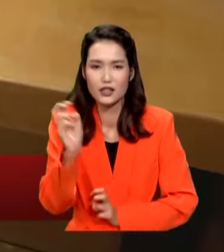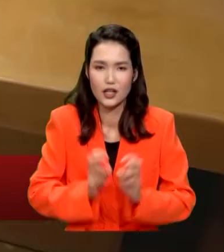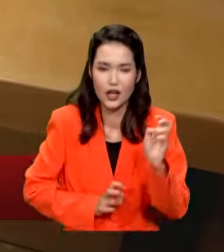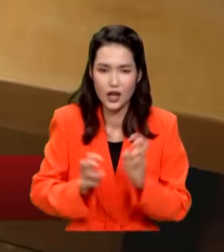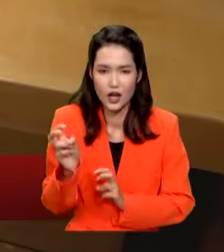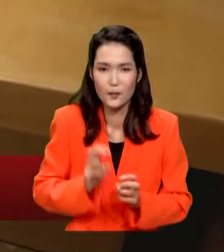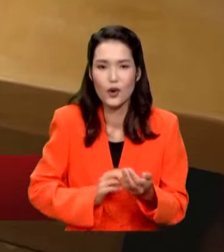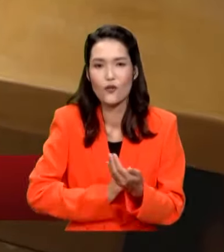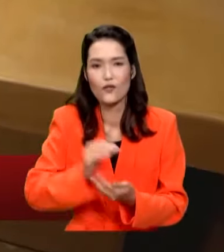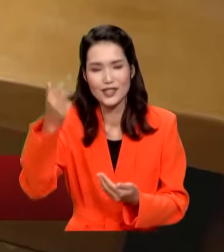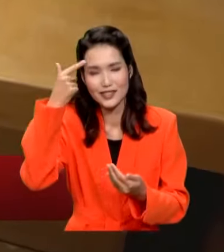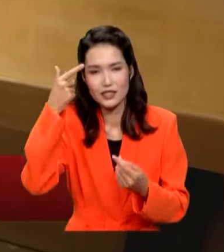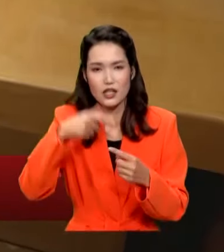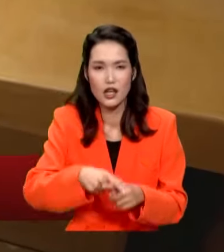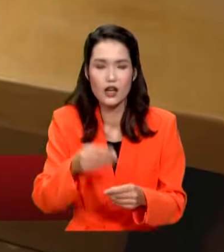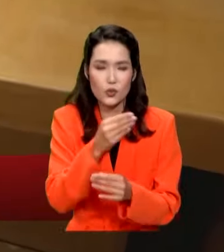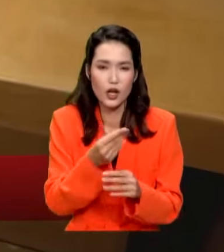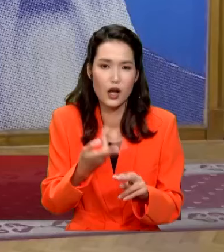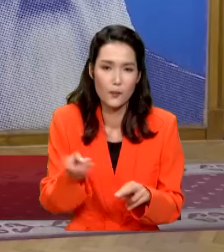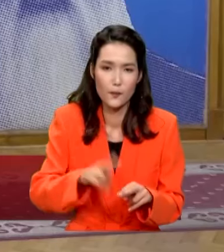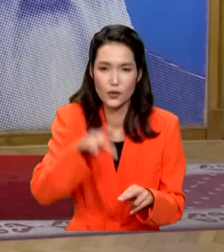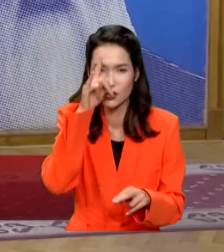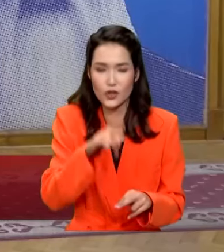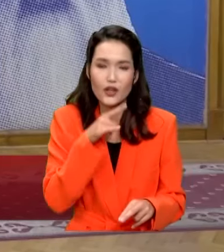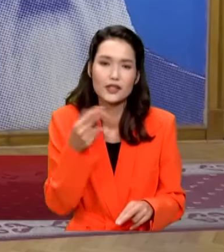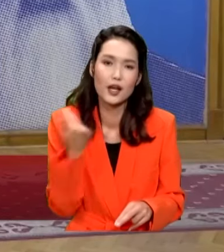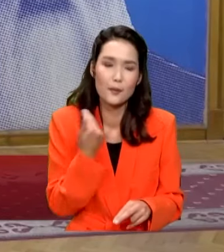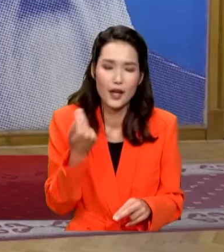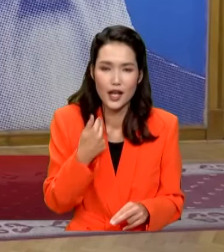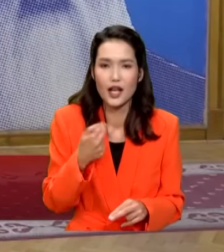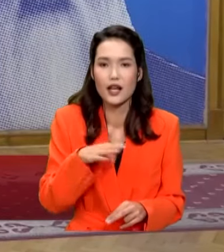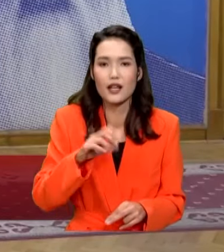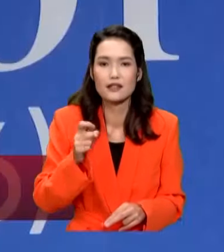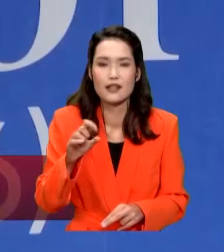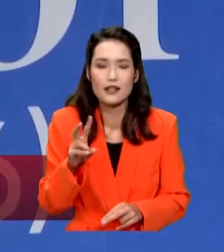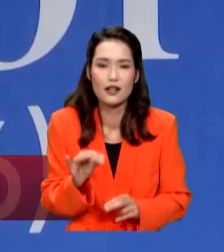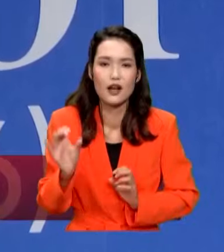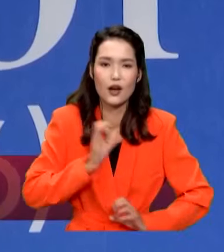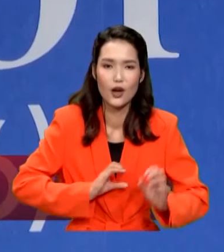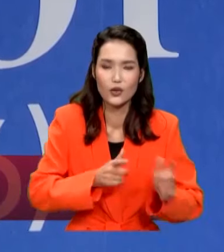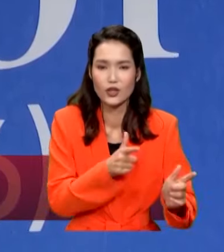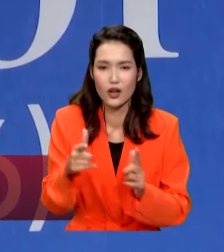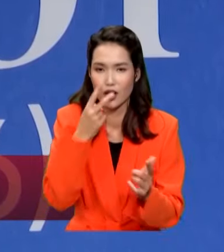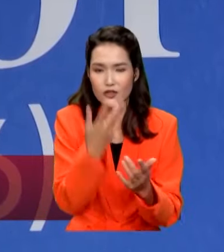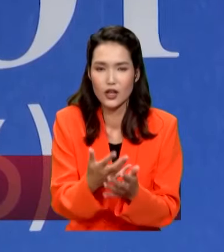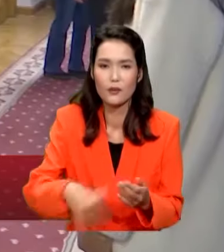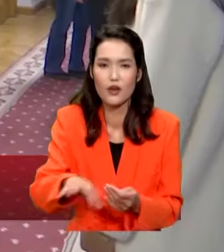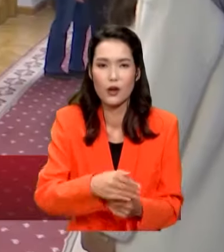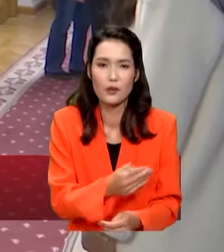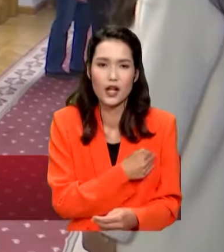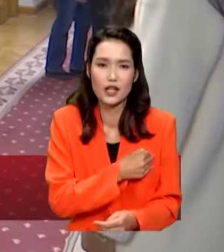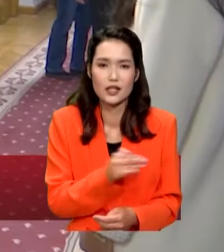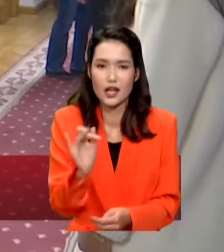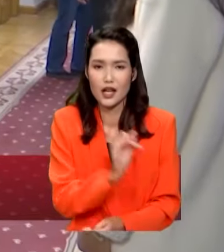и высоких технологий. Поэтому Казахстанско-британский технический университет готов показать всем желающим